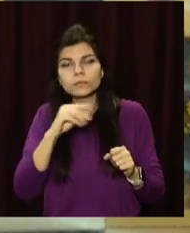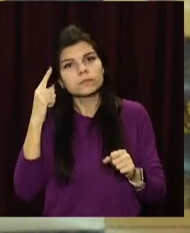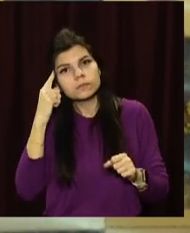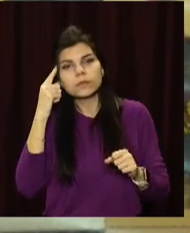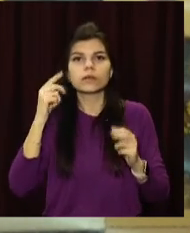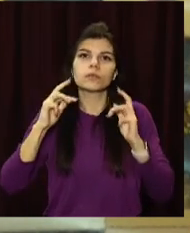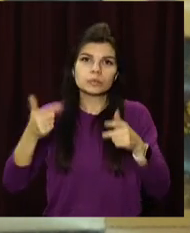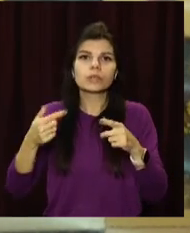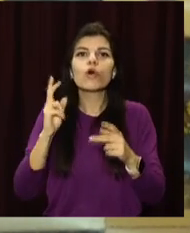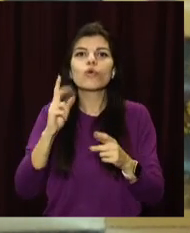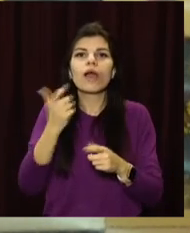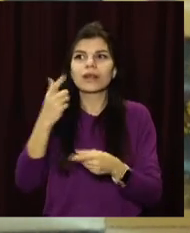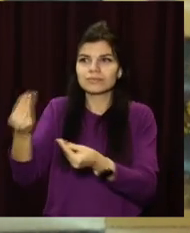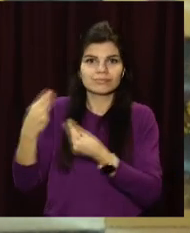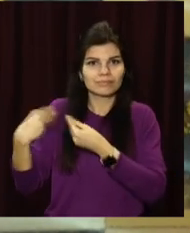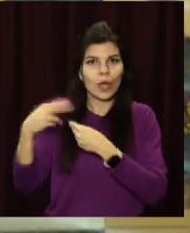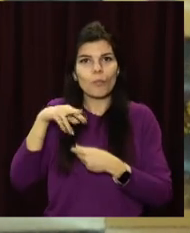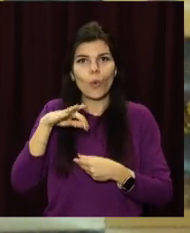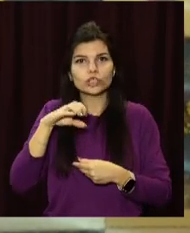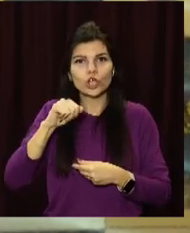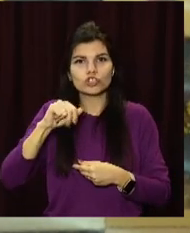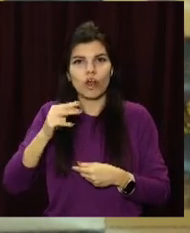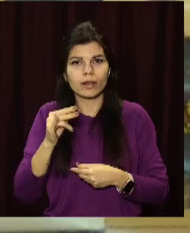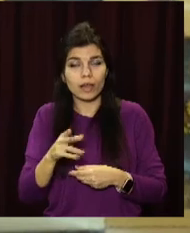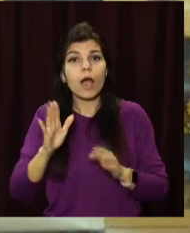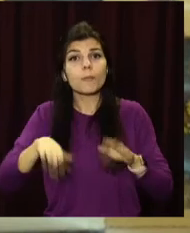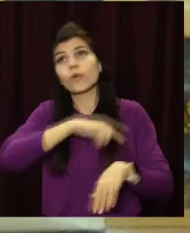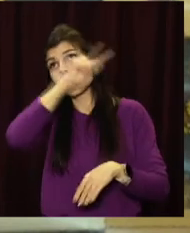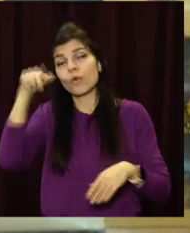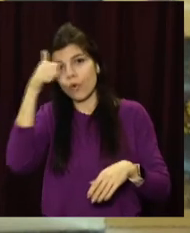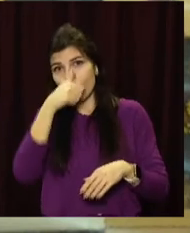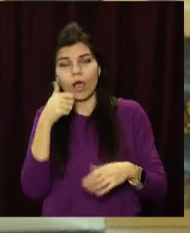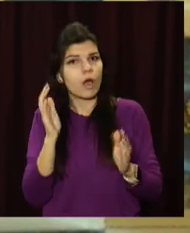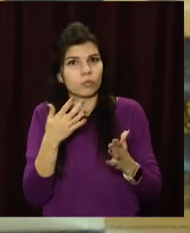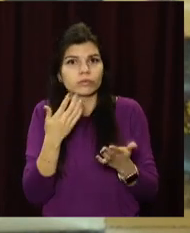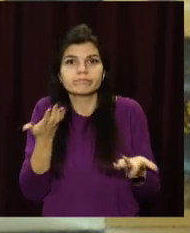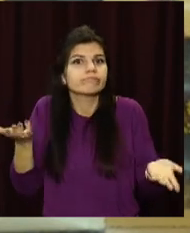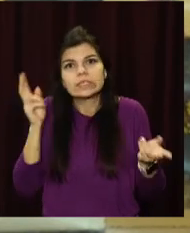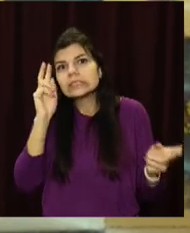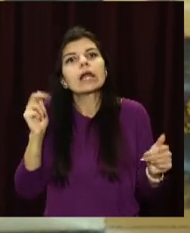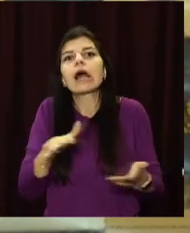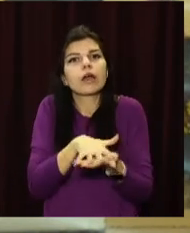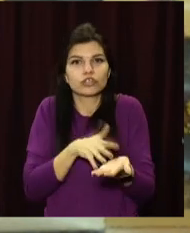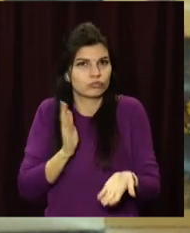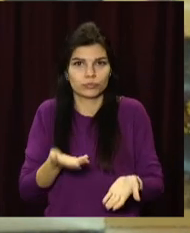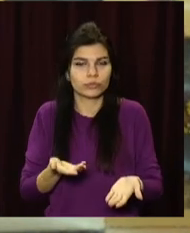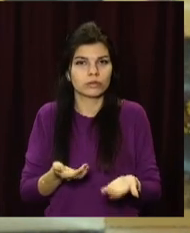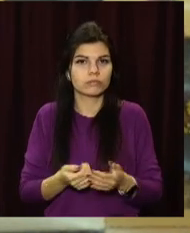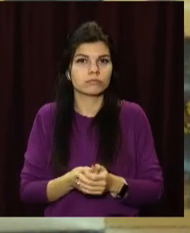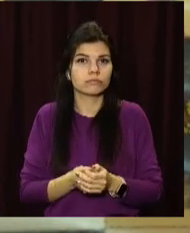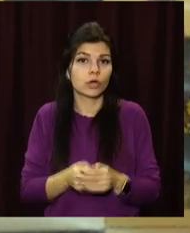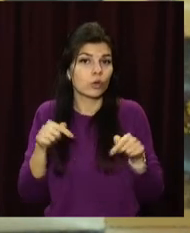змінити постачальника газу, а потім наступного року він почне діяти вже якось непередбачувано. І